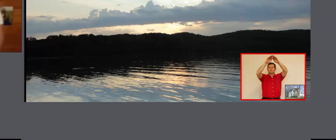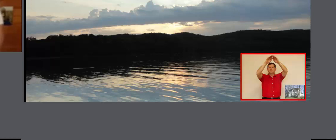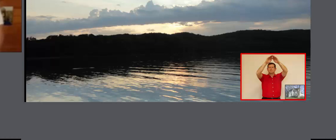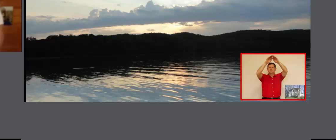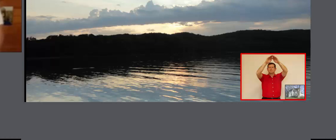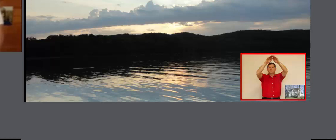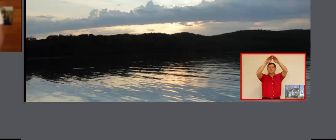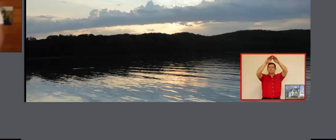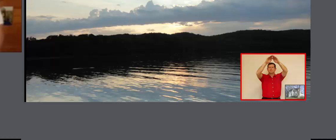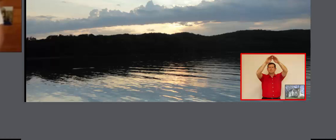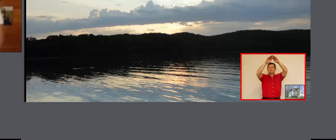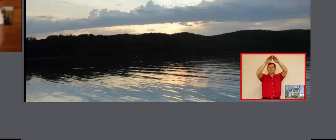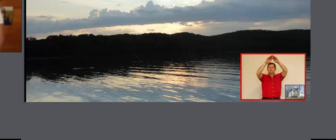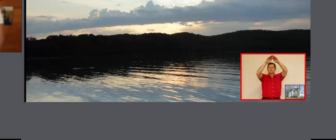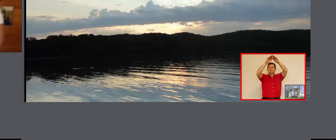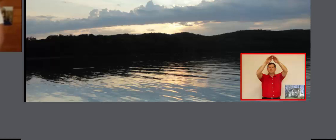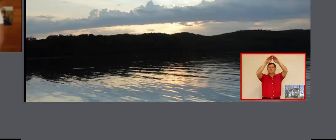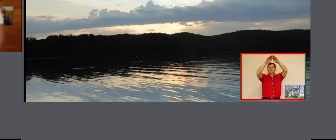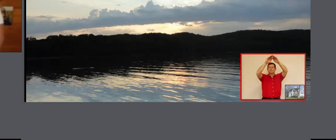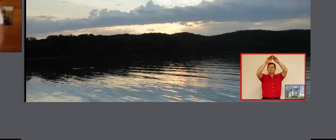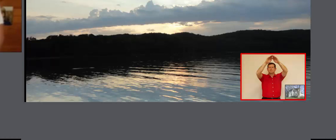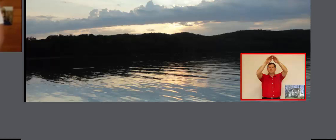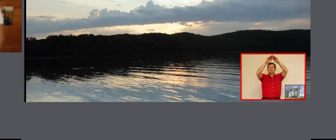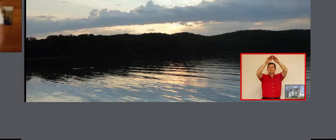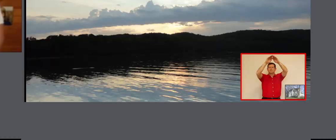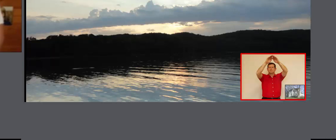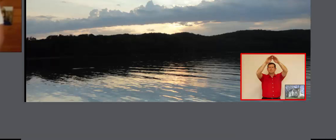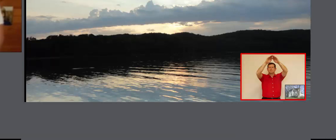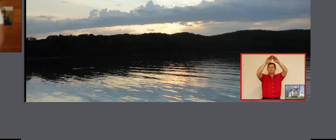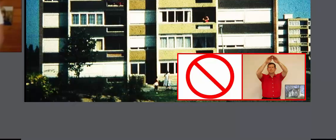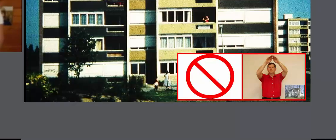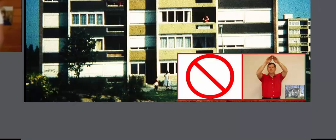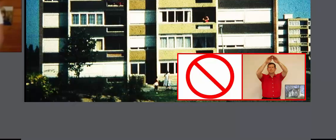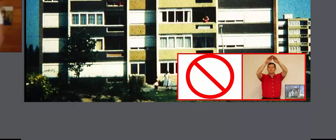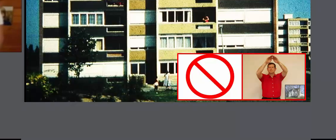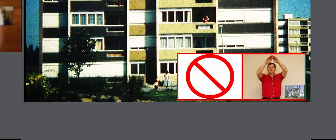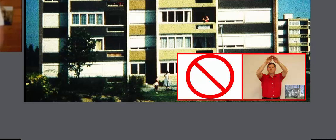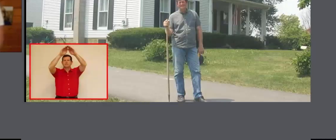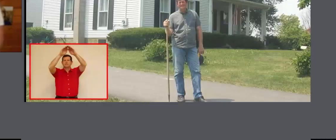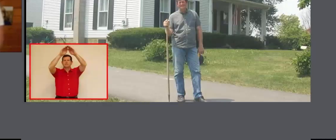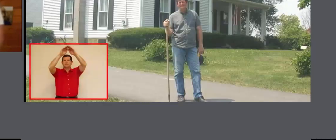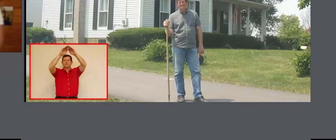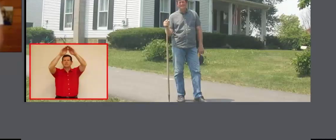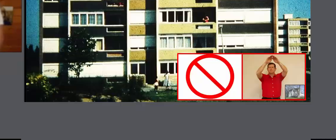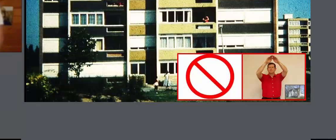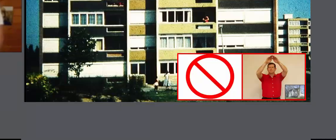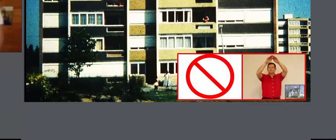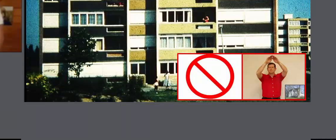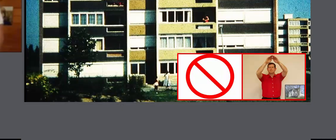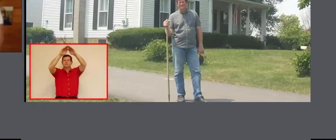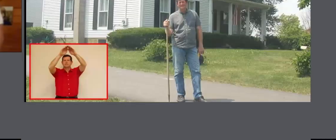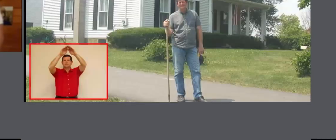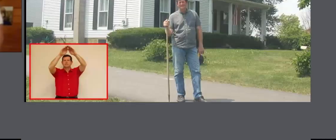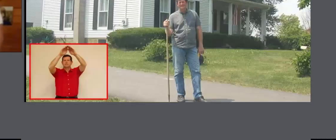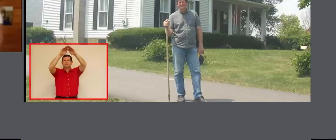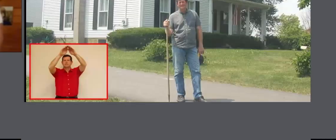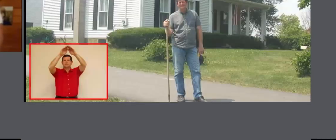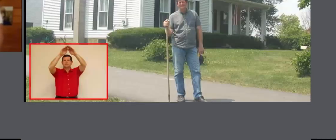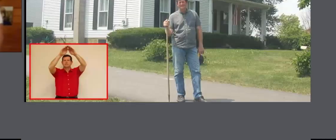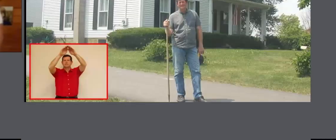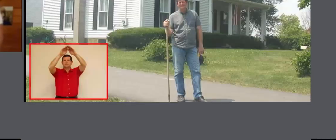Oui, j'habite à Michigan. D'accord. Et est-ce que vous habitez une maison ou un appartement? J'habite à une